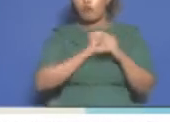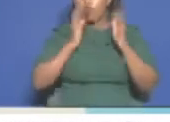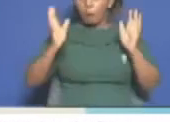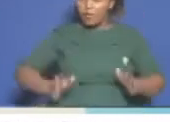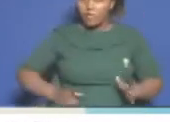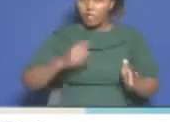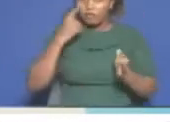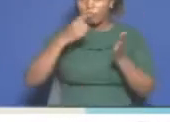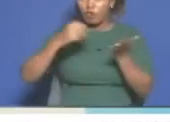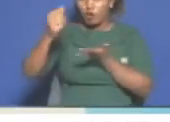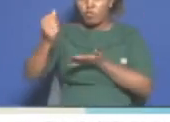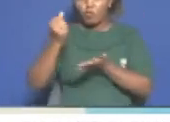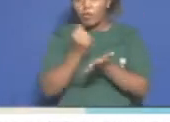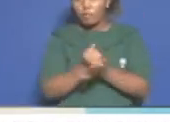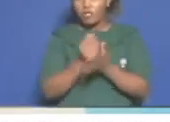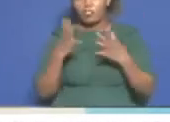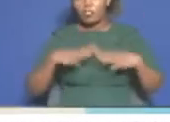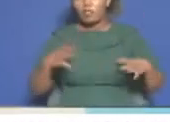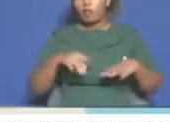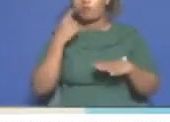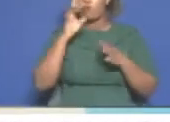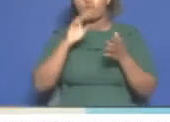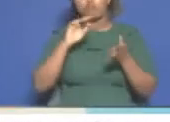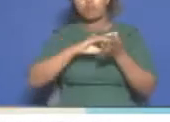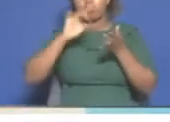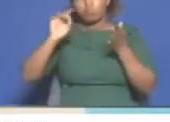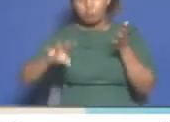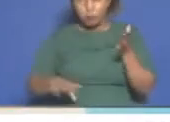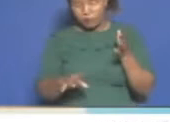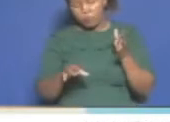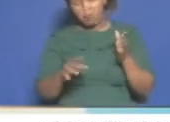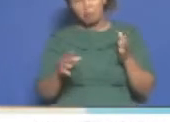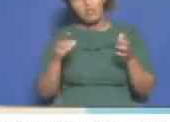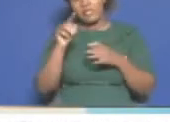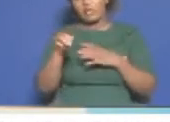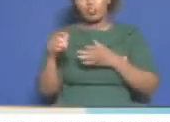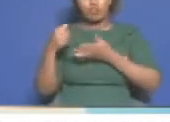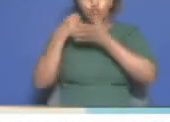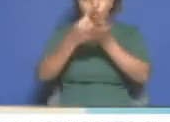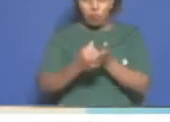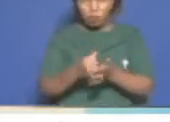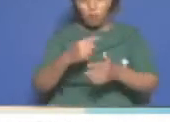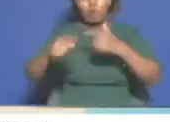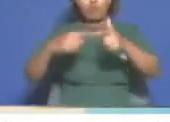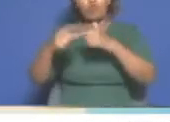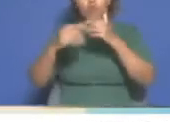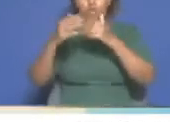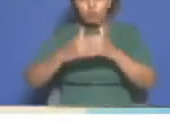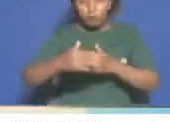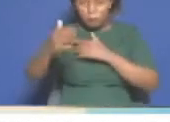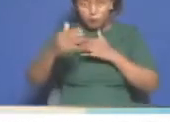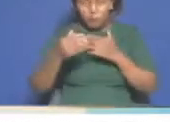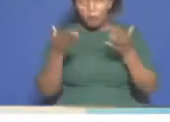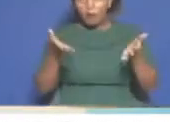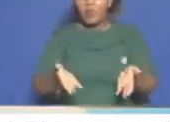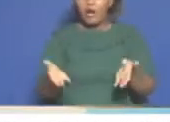ambalo wale walioondoka walisababisha itasaidia katika kuendeleza kuprepare. Sasa sahi si hata